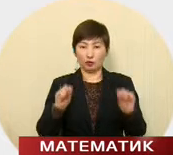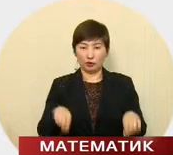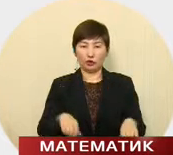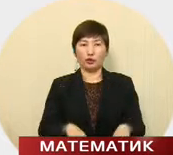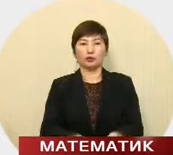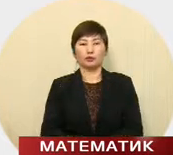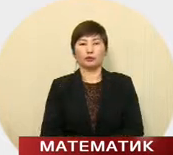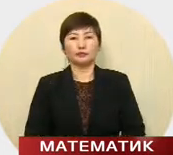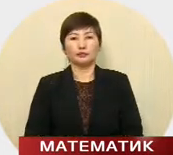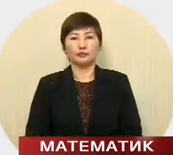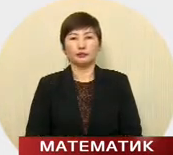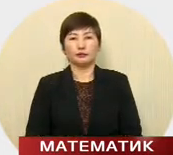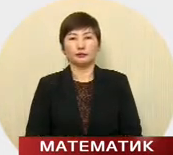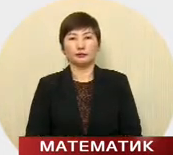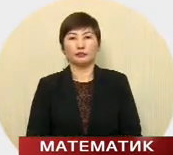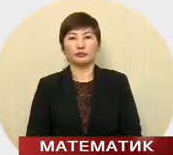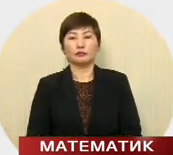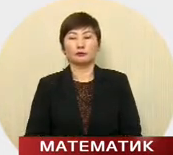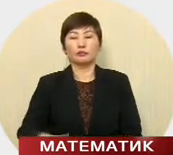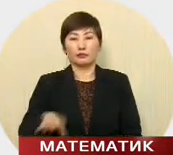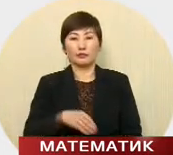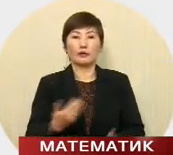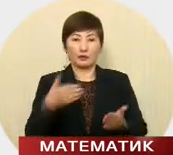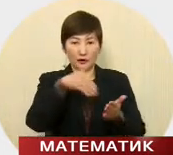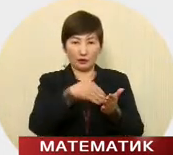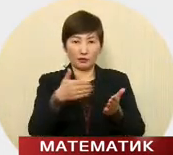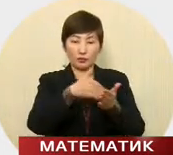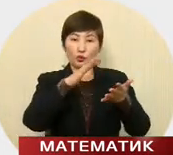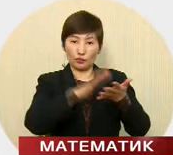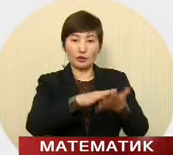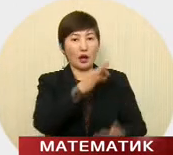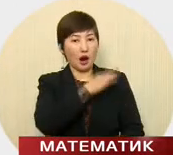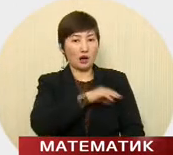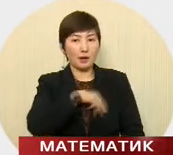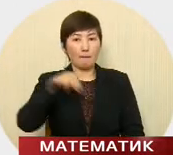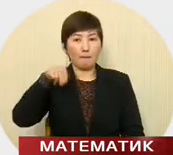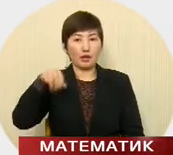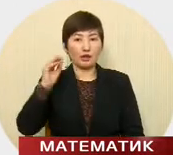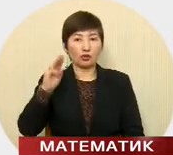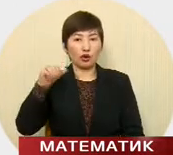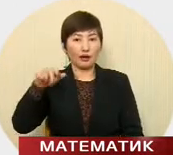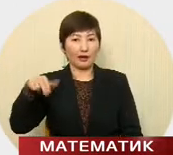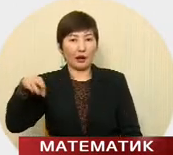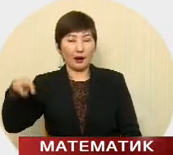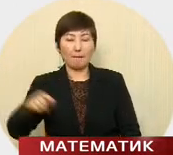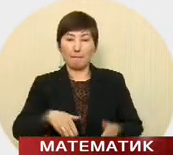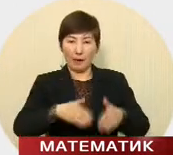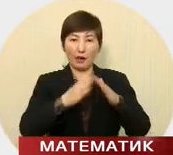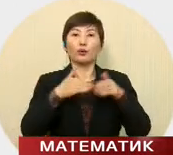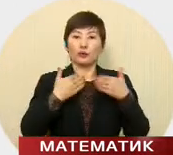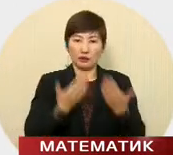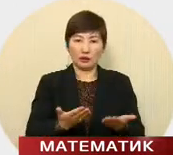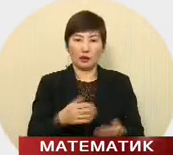байгаа. За одоо бид нар давтамжийн хүснэгтээ ашиглаад пиктограмыг байгуулъя. За